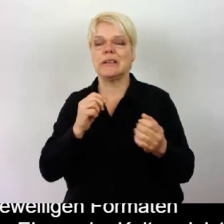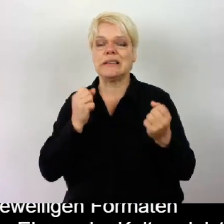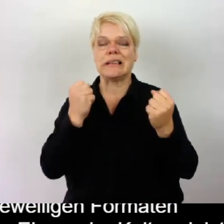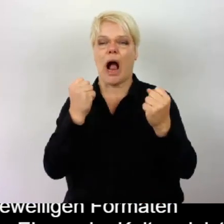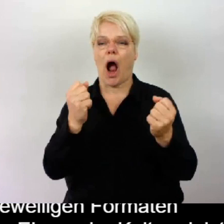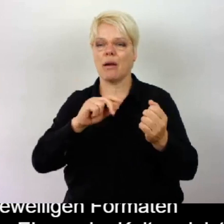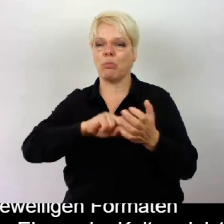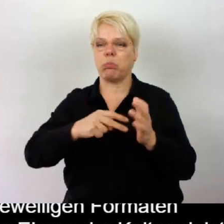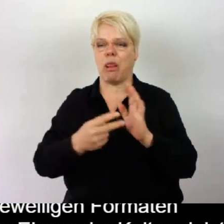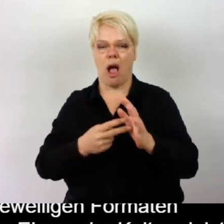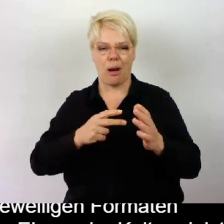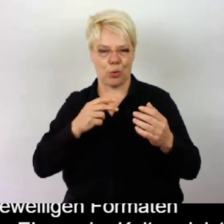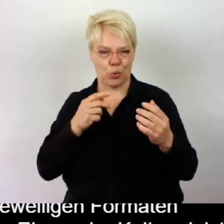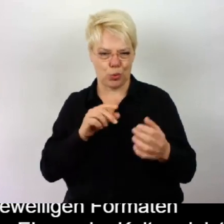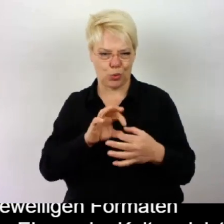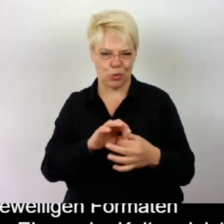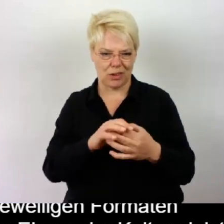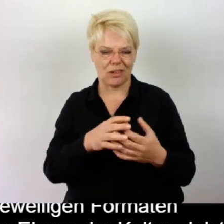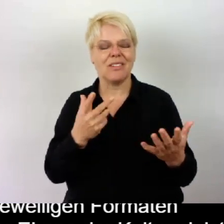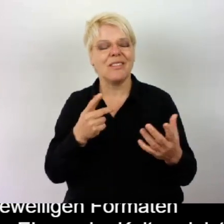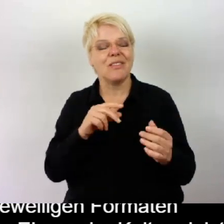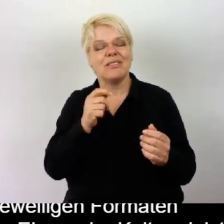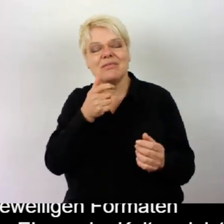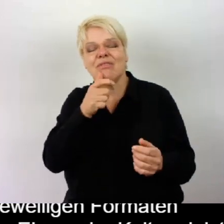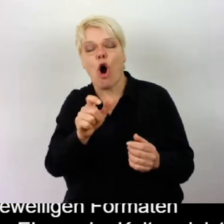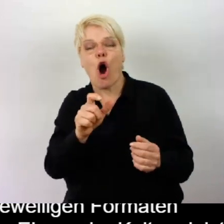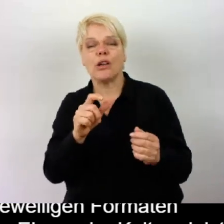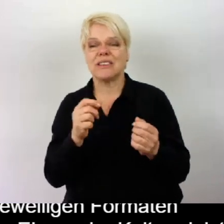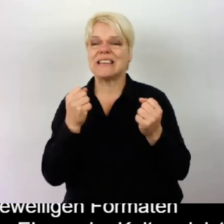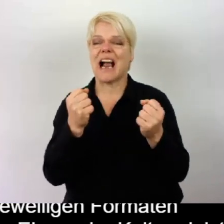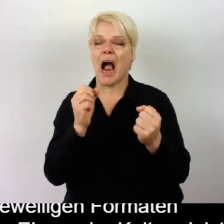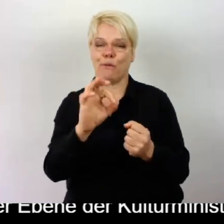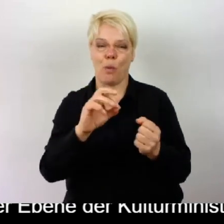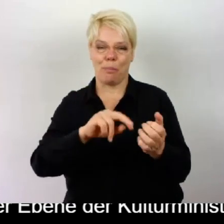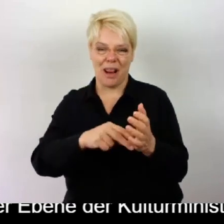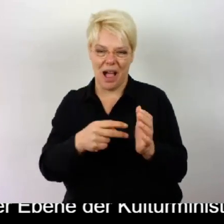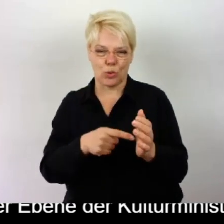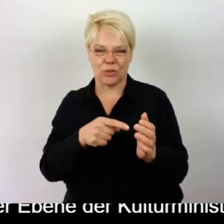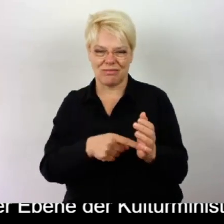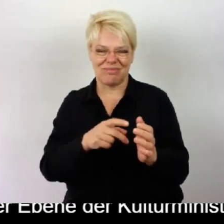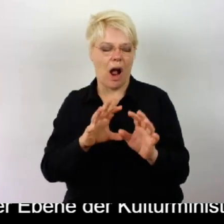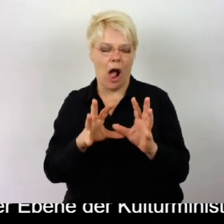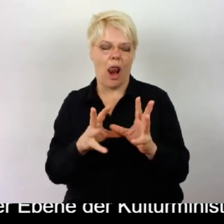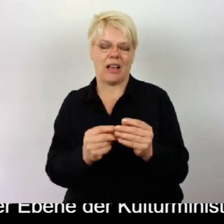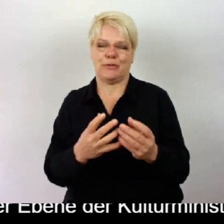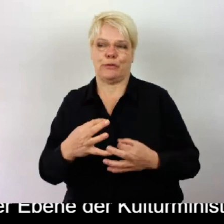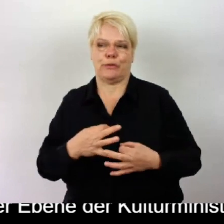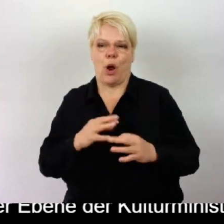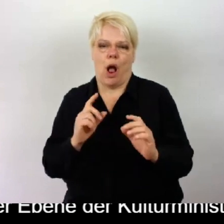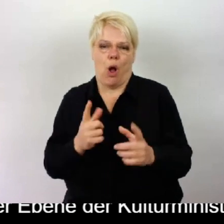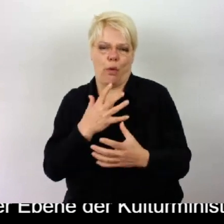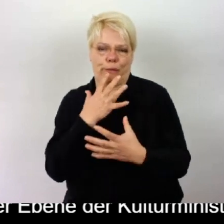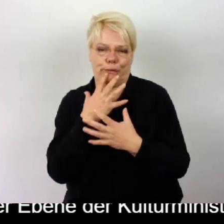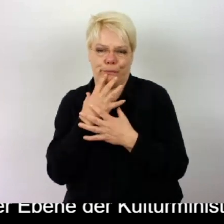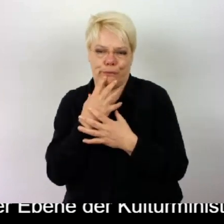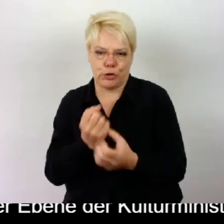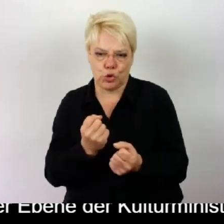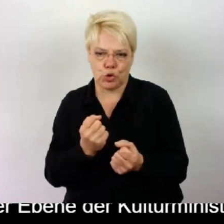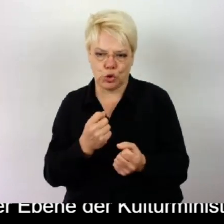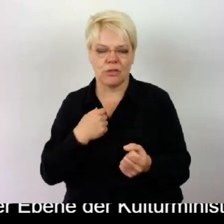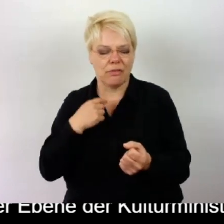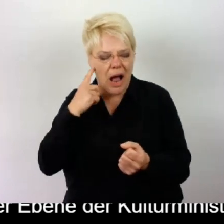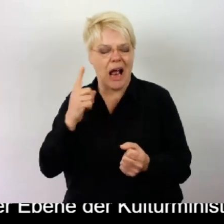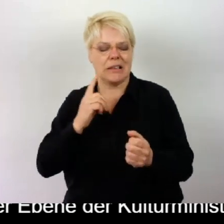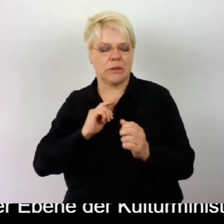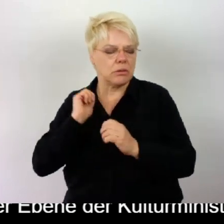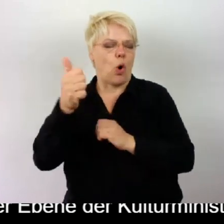beeindruckt Corona nur bedingt. Das ist echt unser Problem. So. Wir haben ja die Situation letzte Woche gehabt, dass dann einige Bundesländer sagen, ach Mensch, da magst du jetzt Kontaktbeschränkung